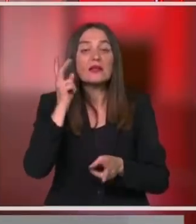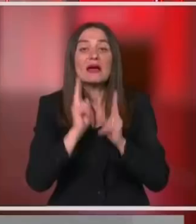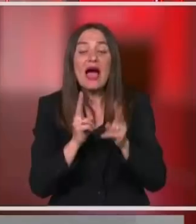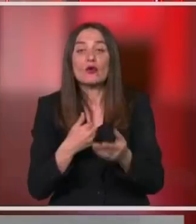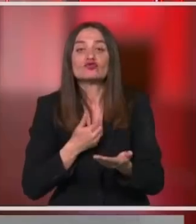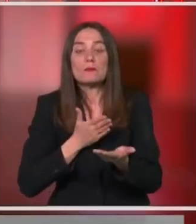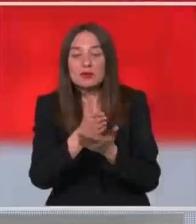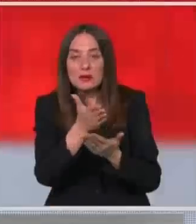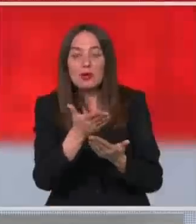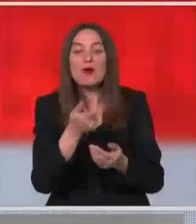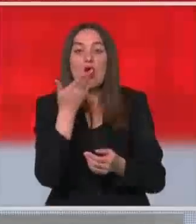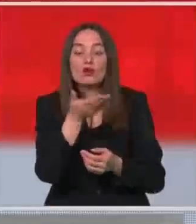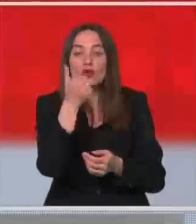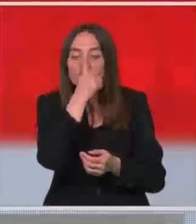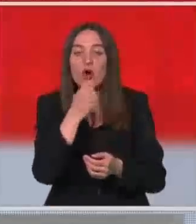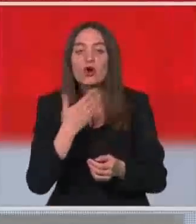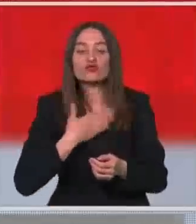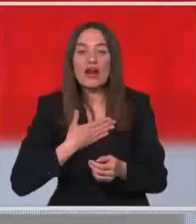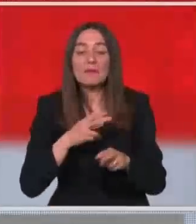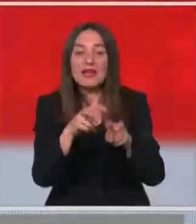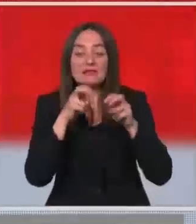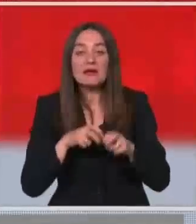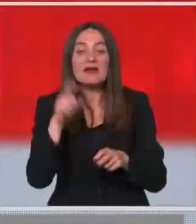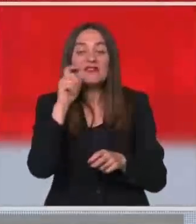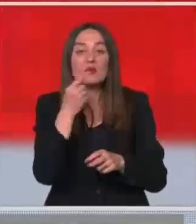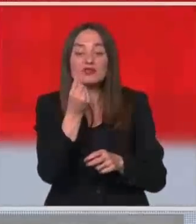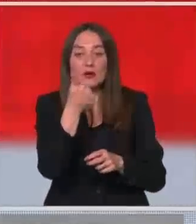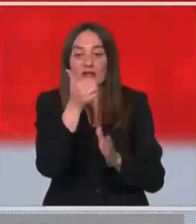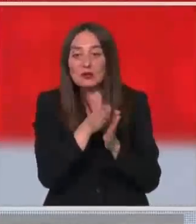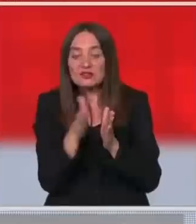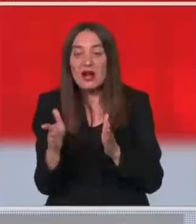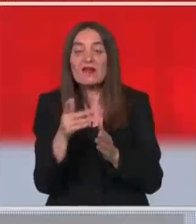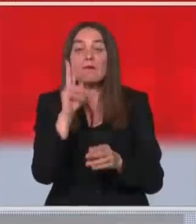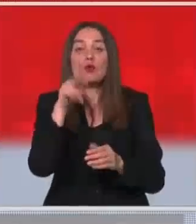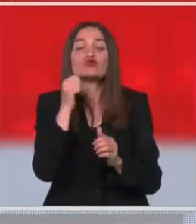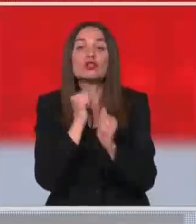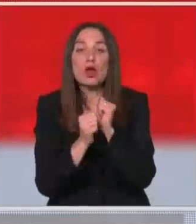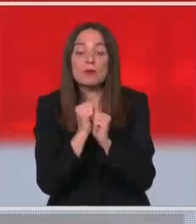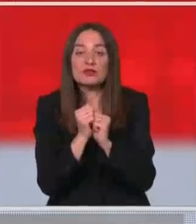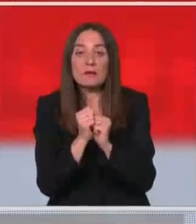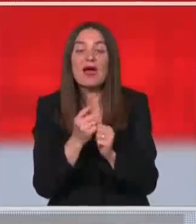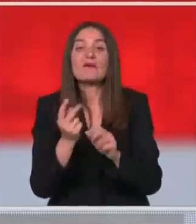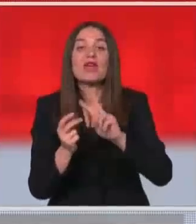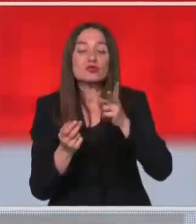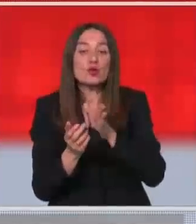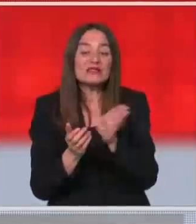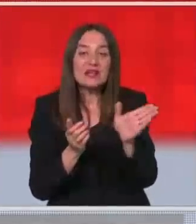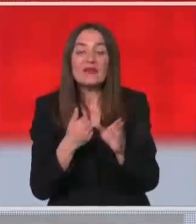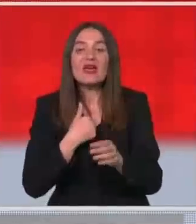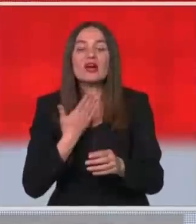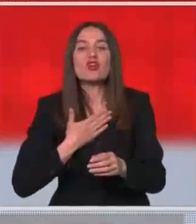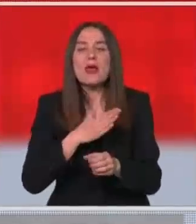ih implementirati. Ali ono što želim da izbegnem po svaku cenu, to je s jedne strane mogućnost zloupotrebe, a s druge strane, hoću da